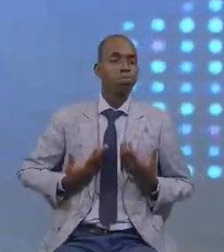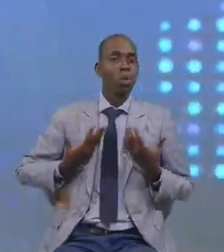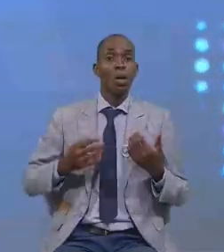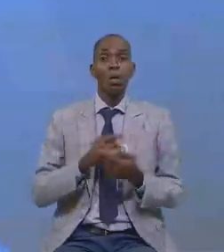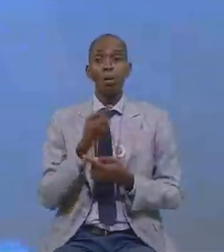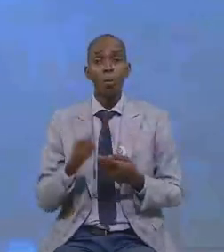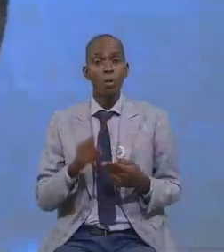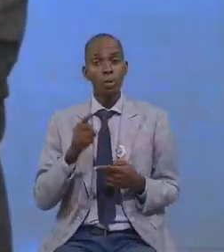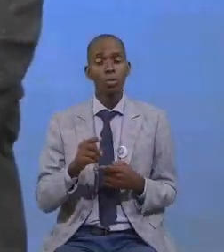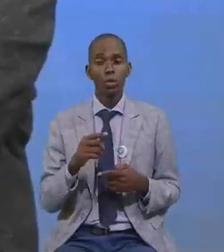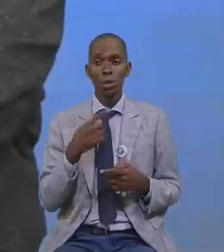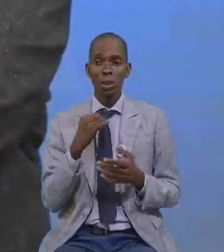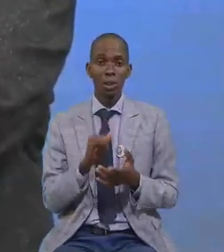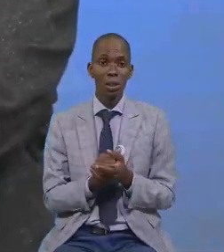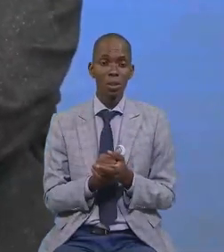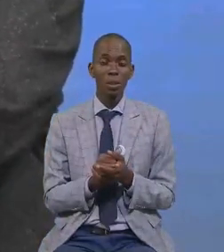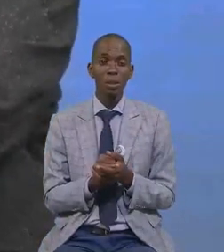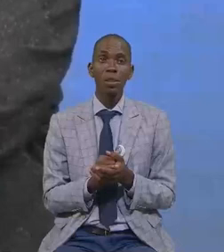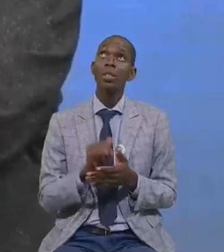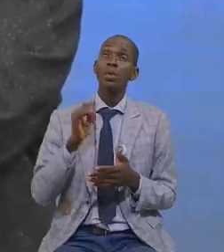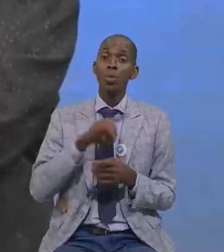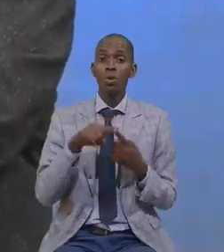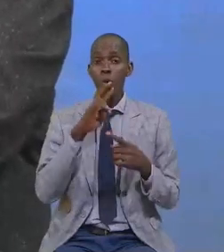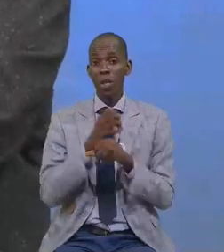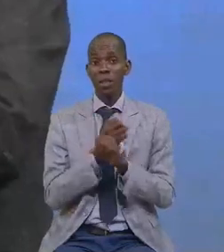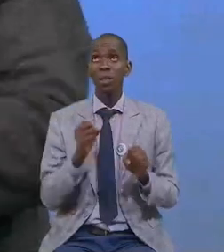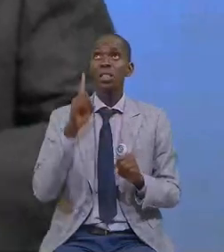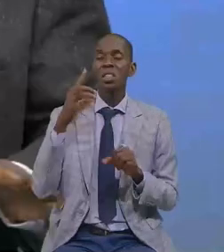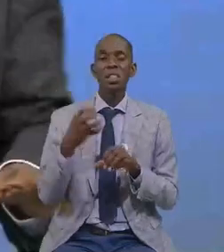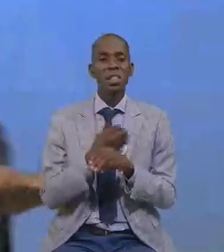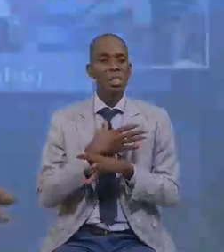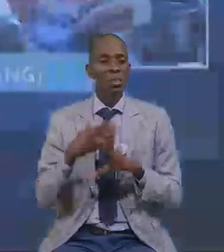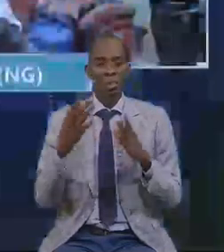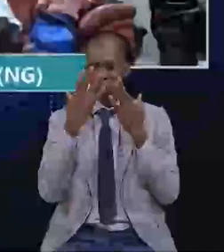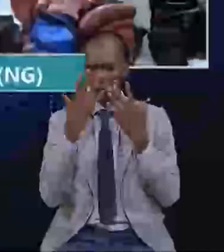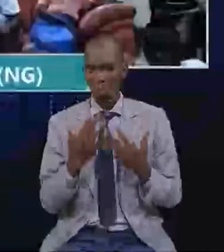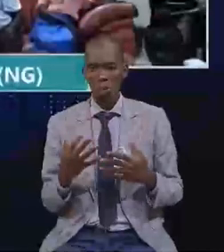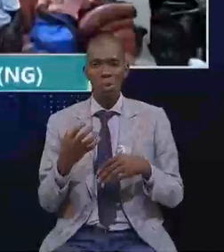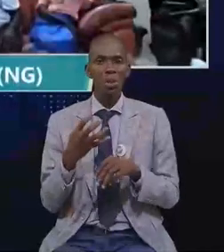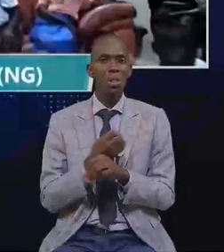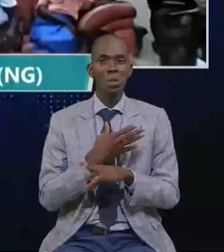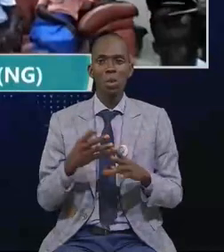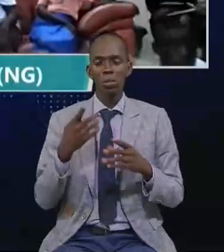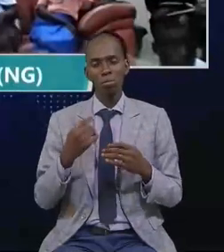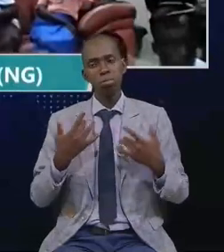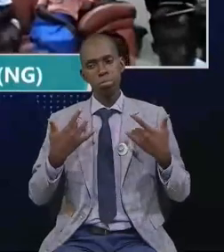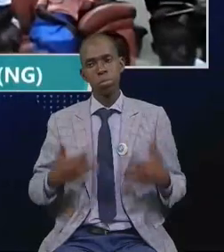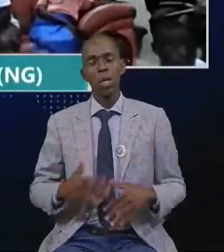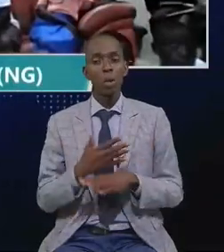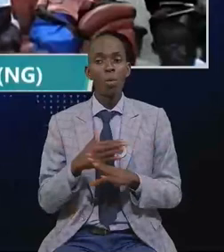es sauvé. Alors, cela ôte la tristesse, cela ôte l'angoisse et les